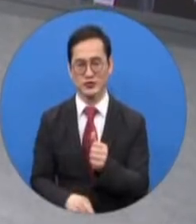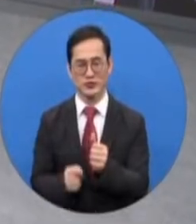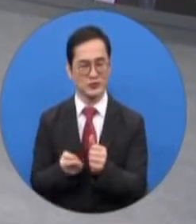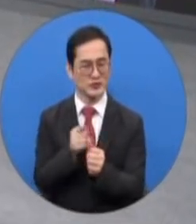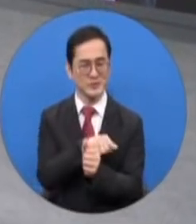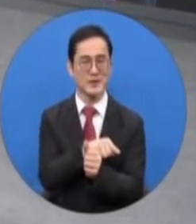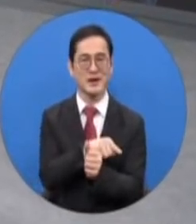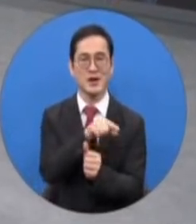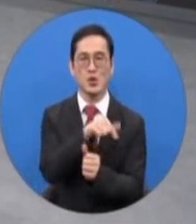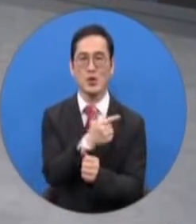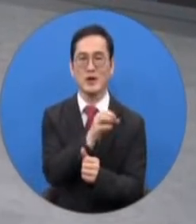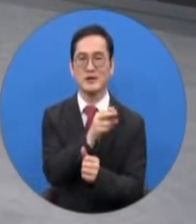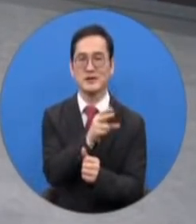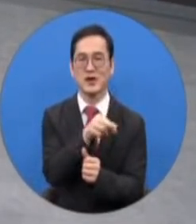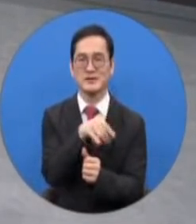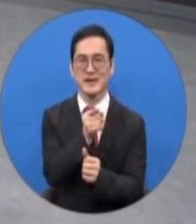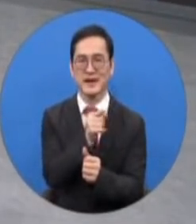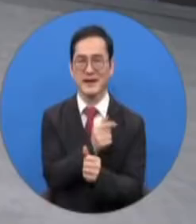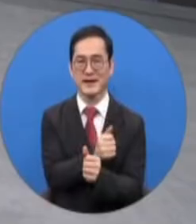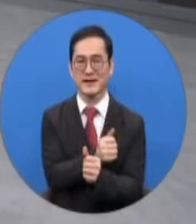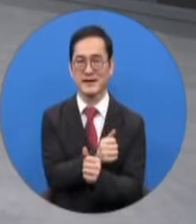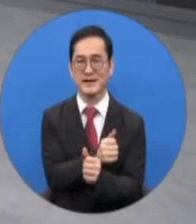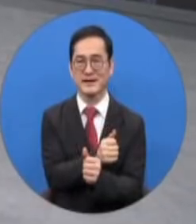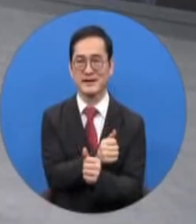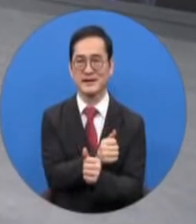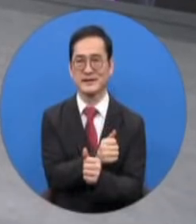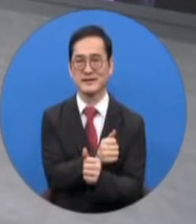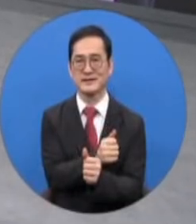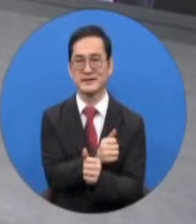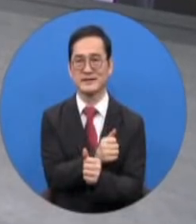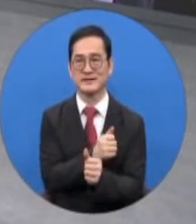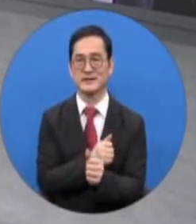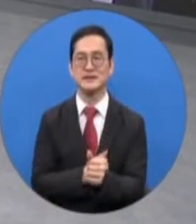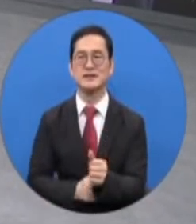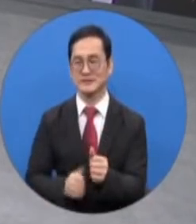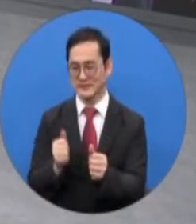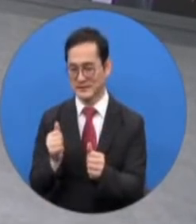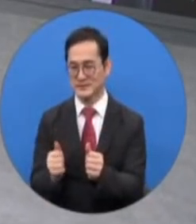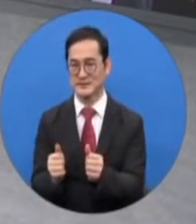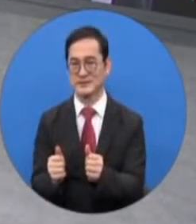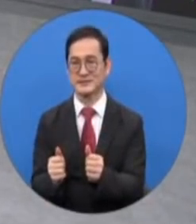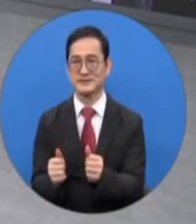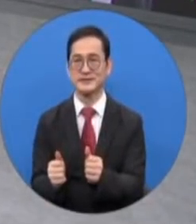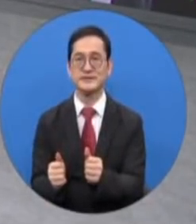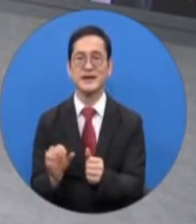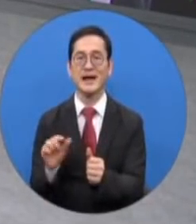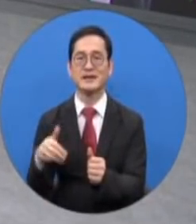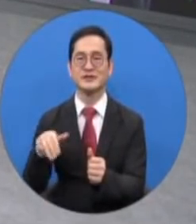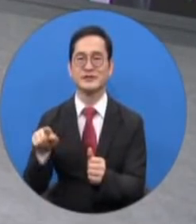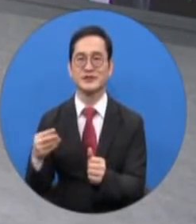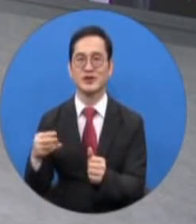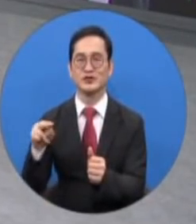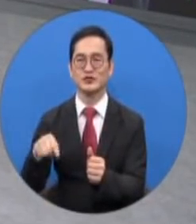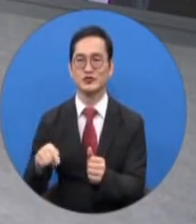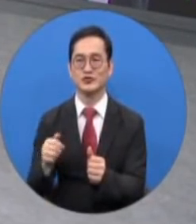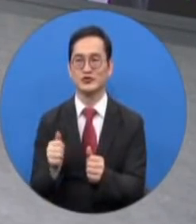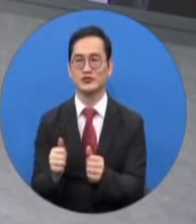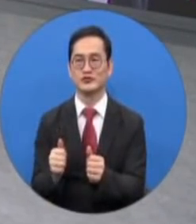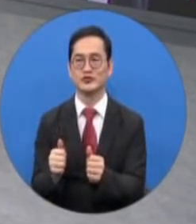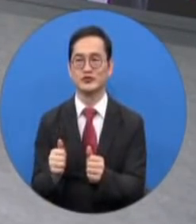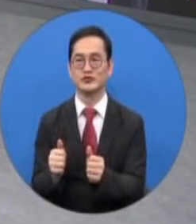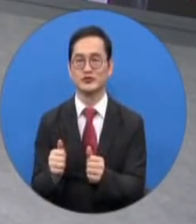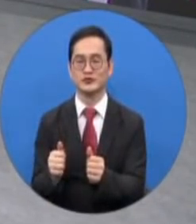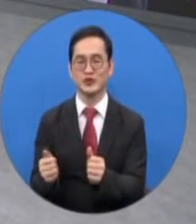권영세 위원 부위원장 그다음에 당선인의 바로 오른쪽에 안철수 인수위 위원장 그